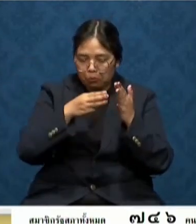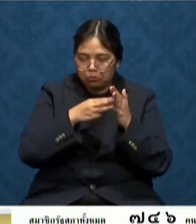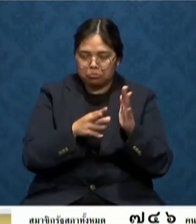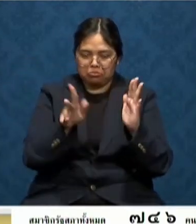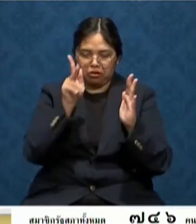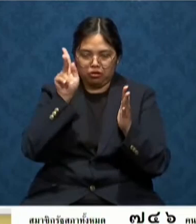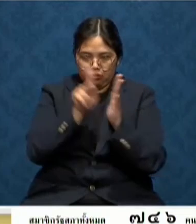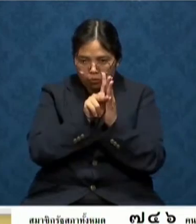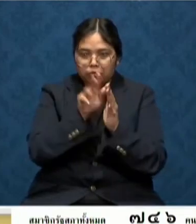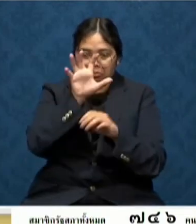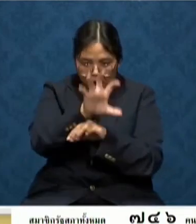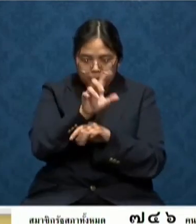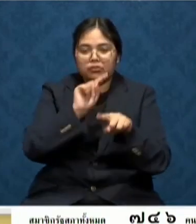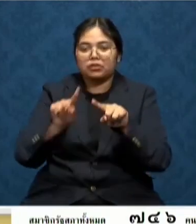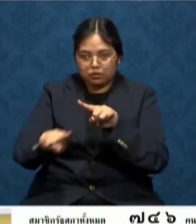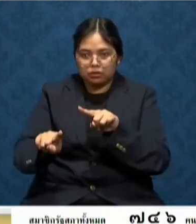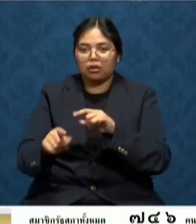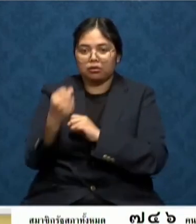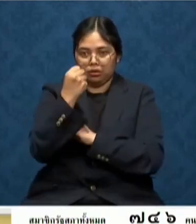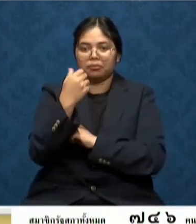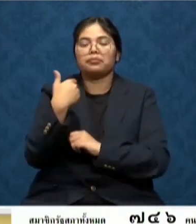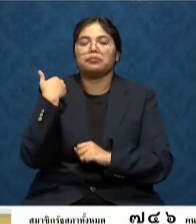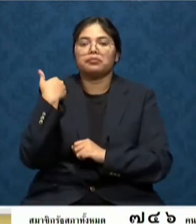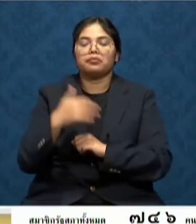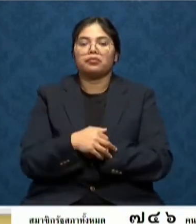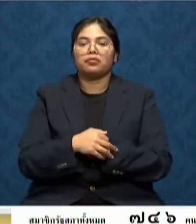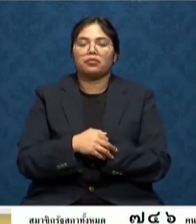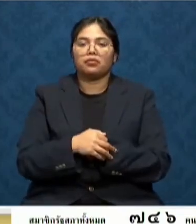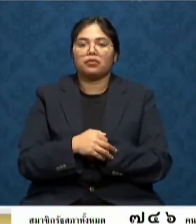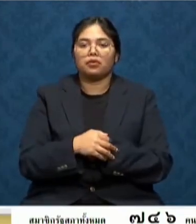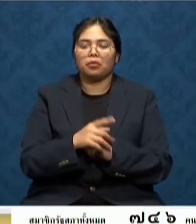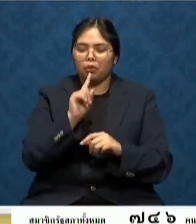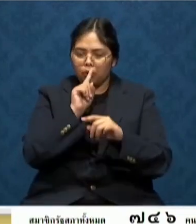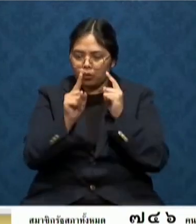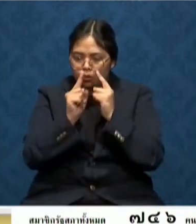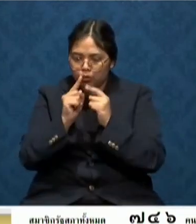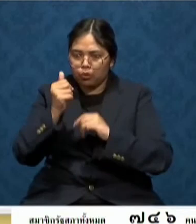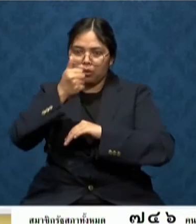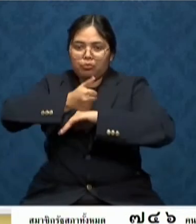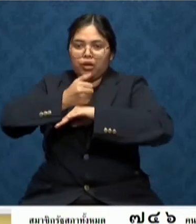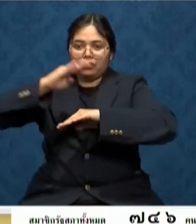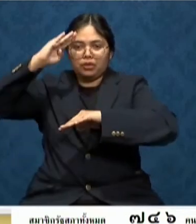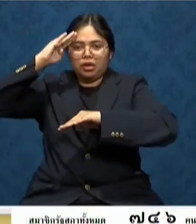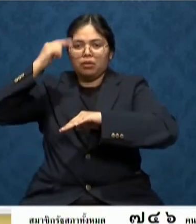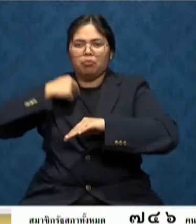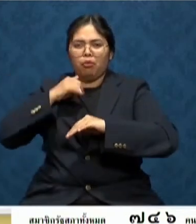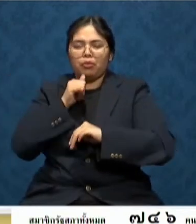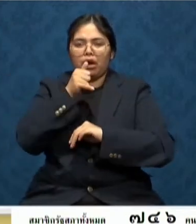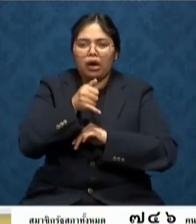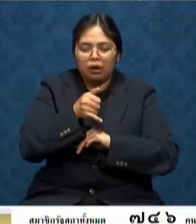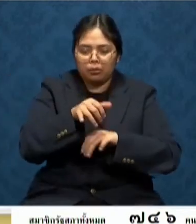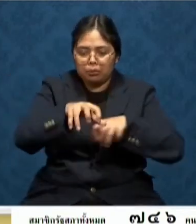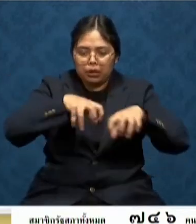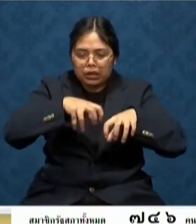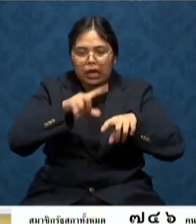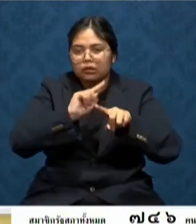แตมกพคุยกกันบพ้เหาทับเป็นกเบ้องต้นนี่กยไมไดเขาไปหารเลยนะครับแต่ว่าก